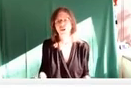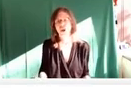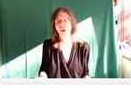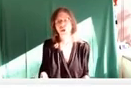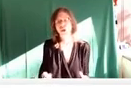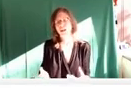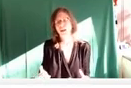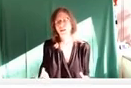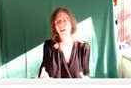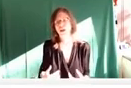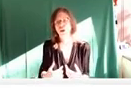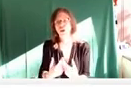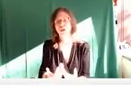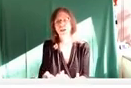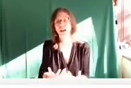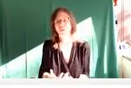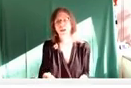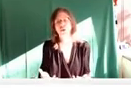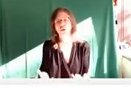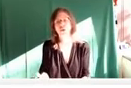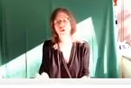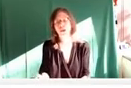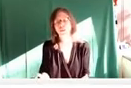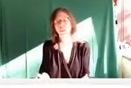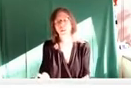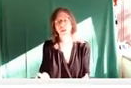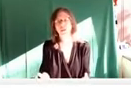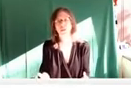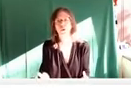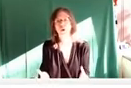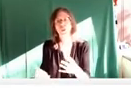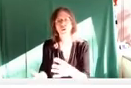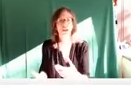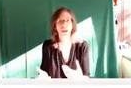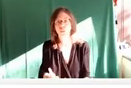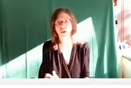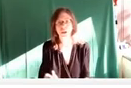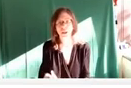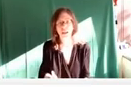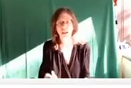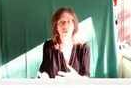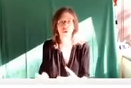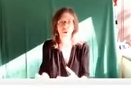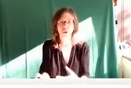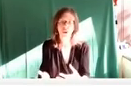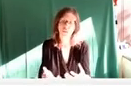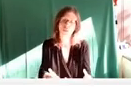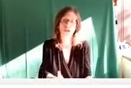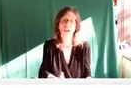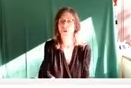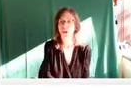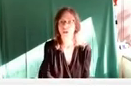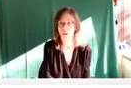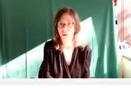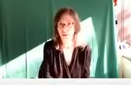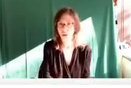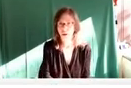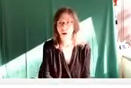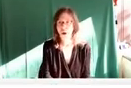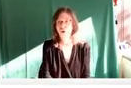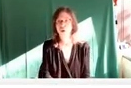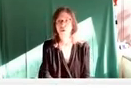les chercheurs donnent accès à leurs données, à la méthodologie qui permettent de reproduire les résultats qui ont été publiés dans un